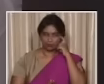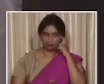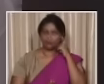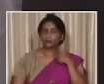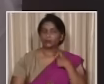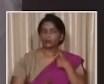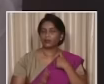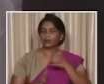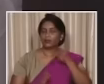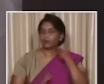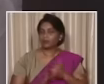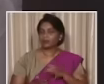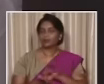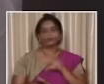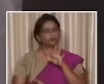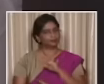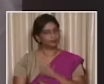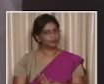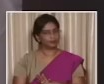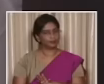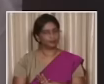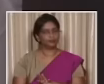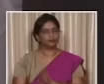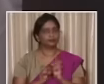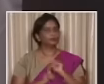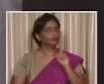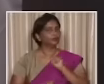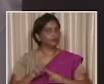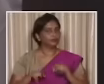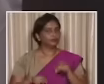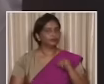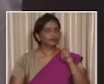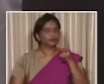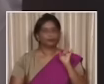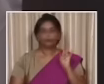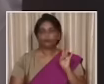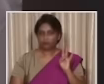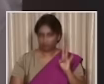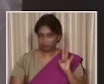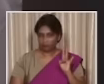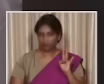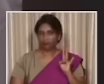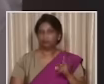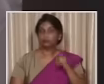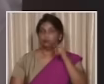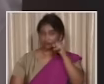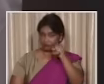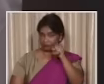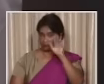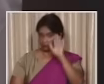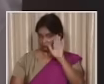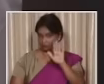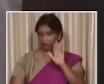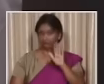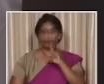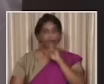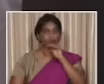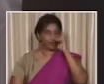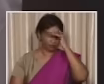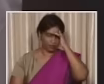අපි ඓතිහාසික තීන්දුවක් ගත්තා ඒ පාර්ලිමේන්තුවේ 225ම ඔබතුමාගේ